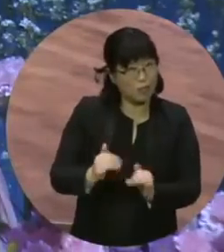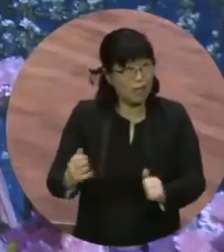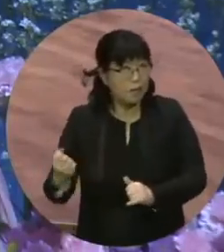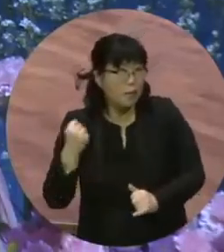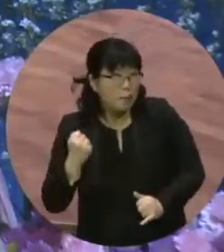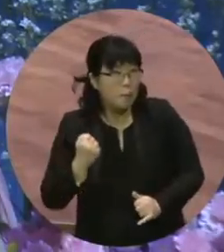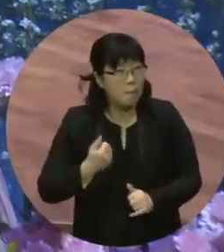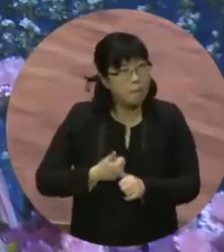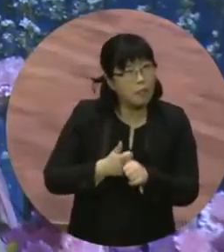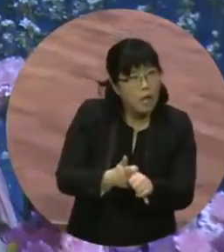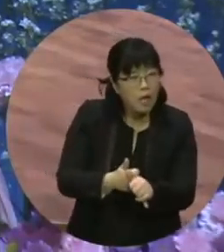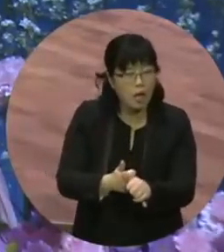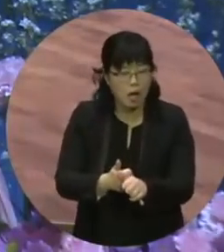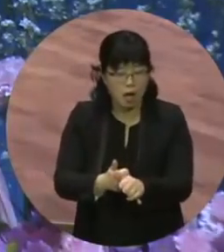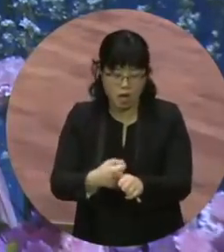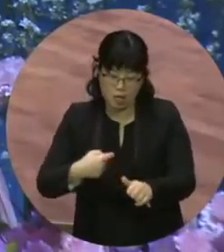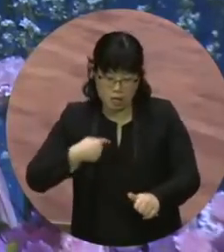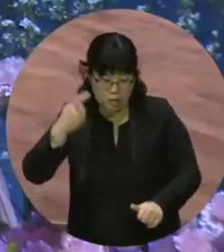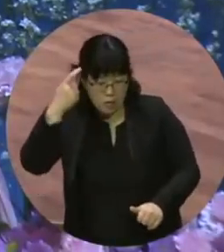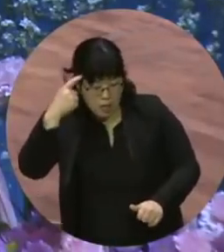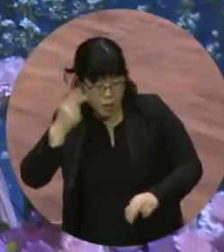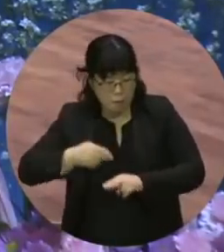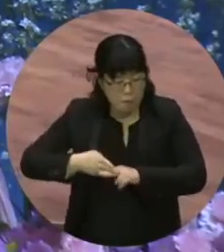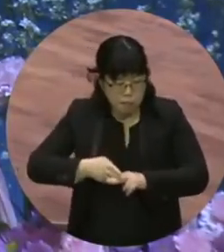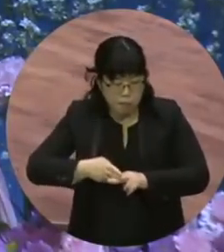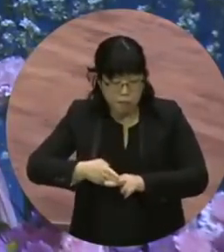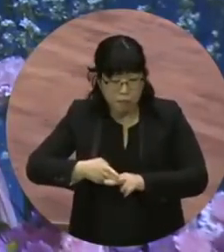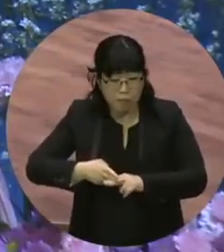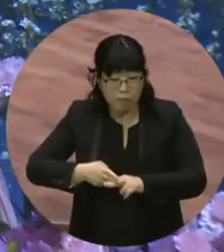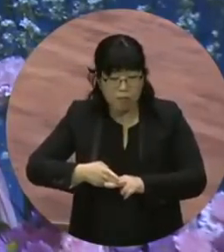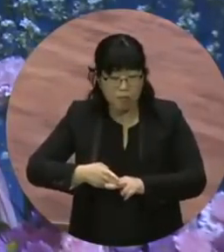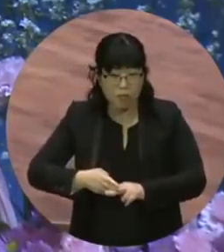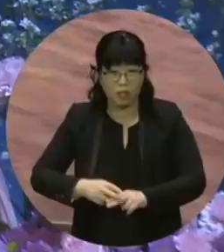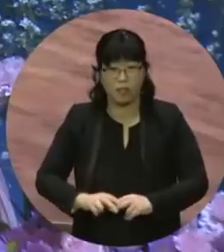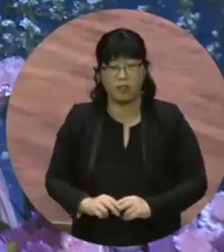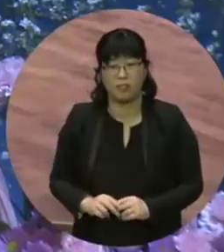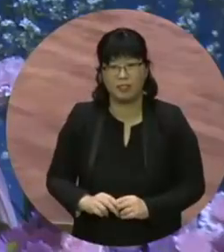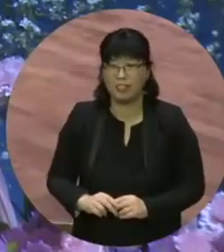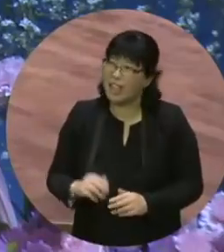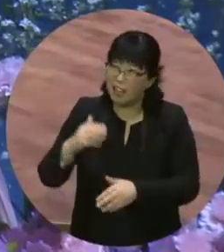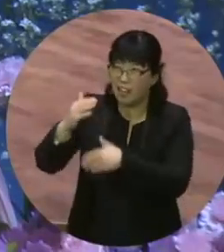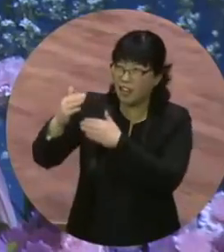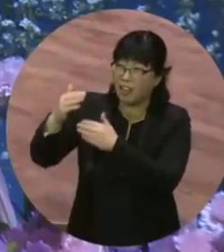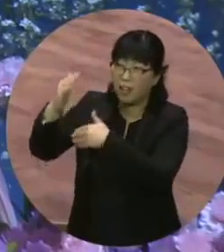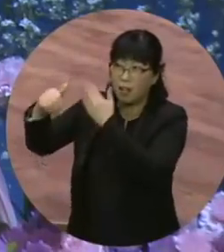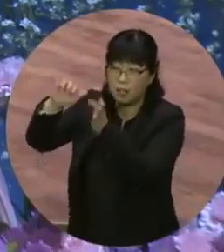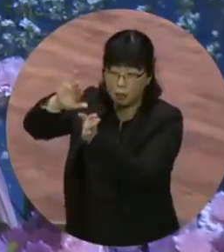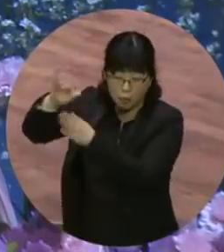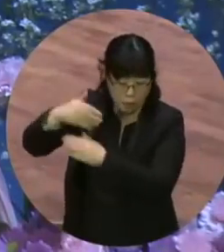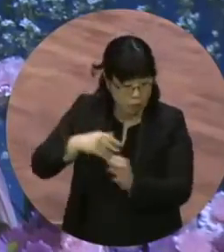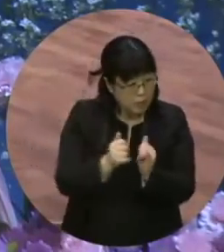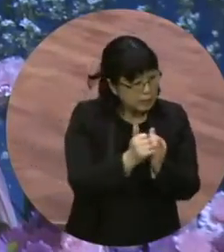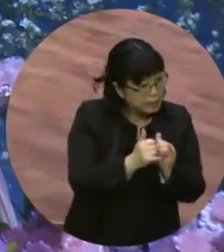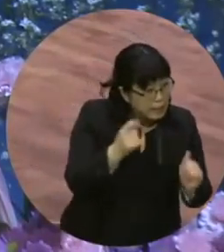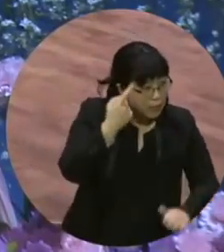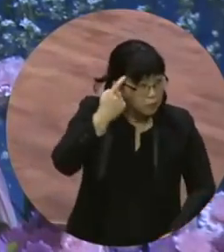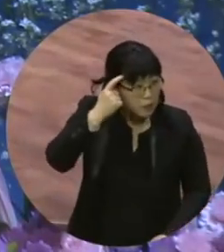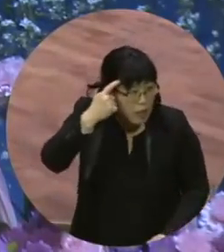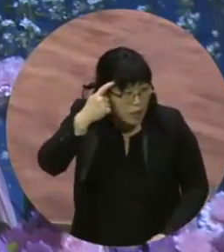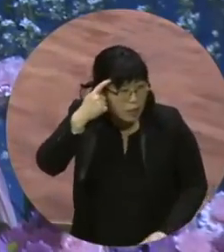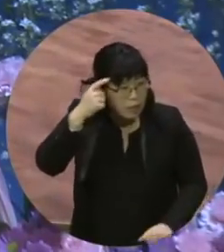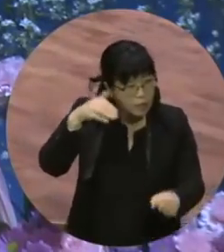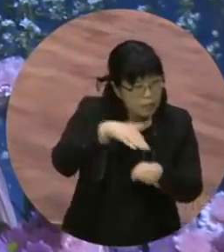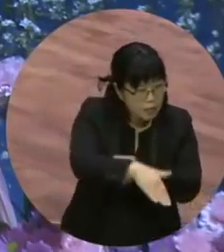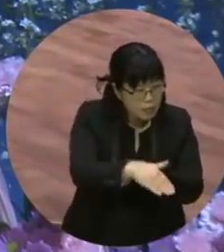아니에요. 옛틀이 뭐냐? 건모 술수 쓰고 하나님 없이 살아오던 습관들, 그 인본주의,